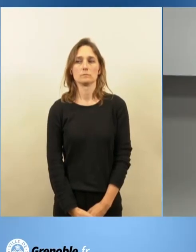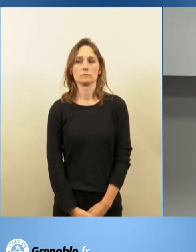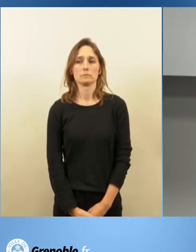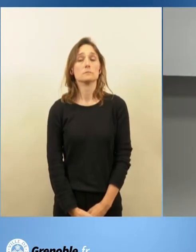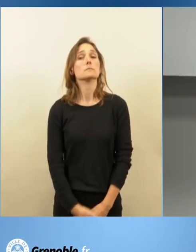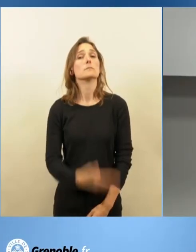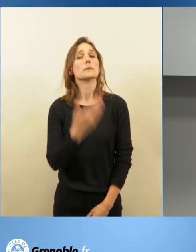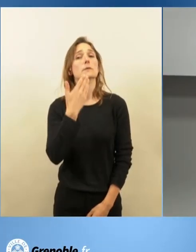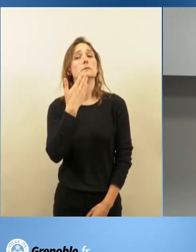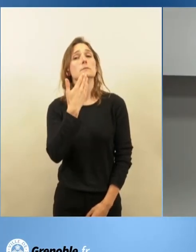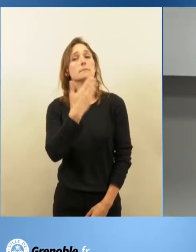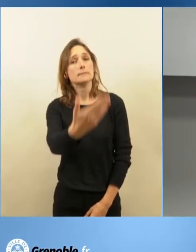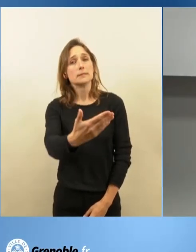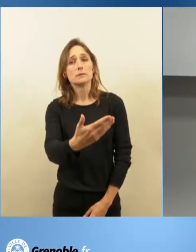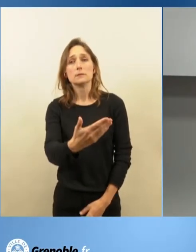merci Madame